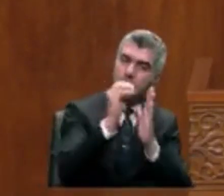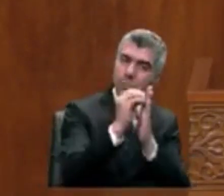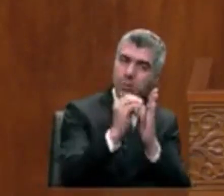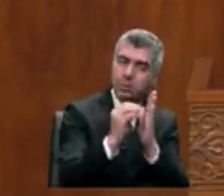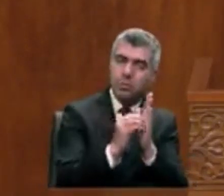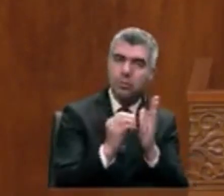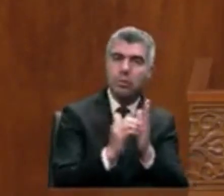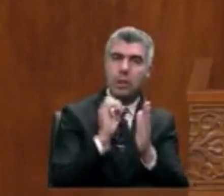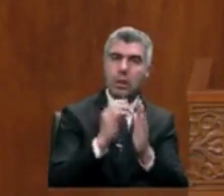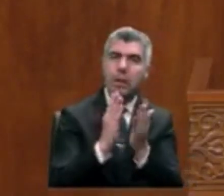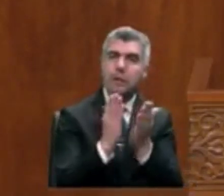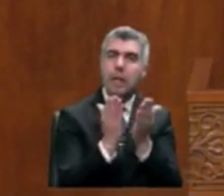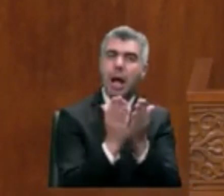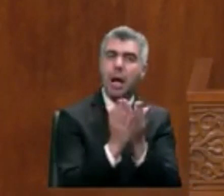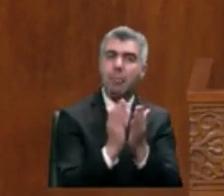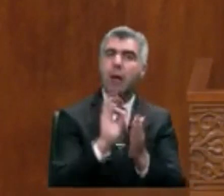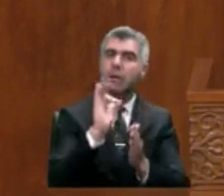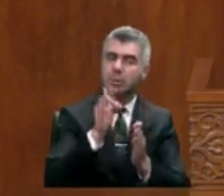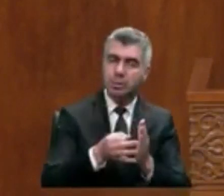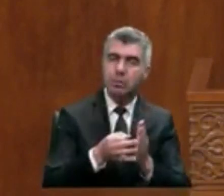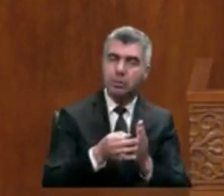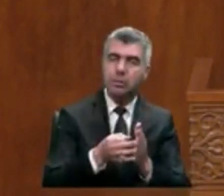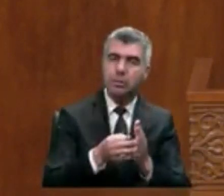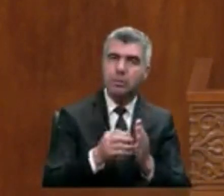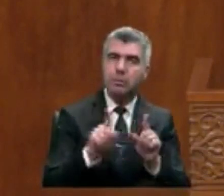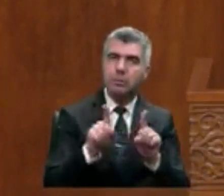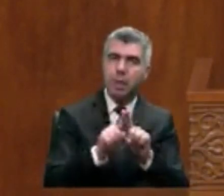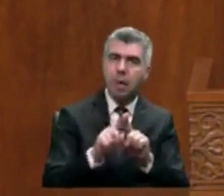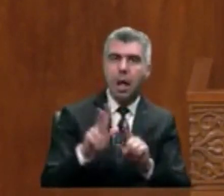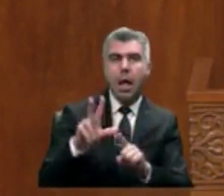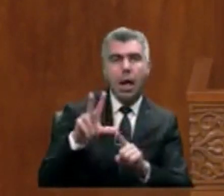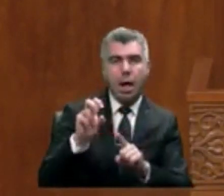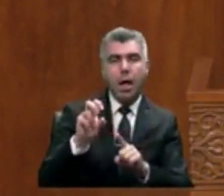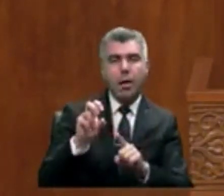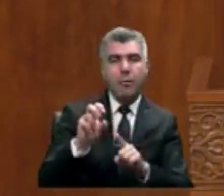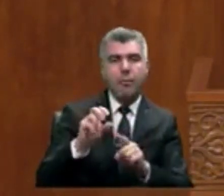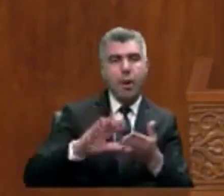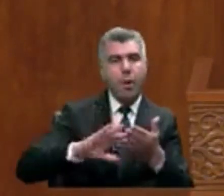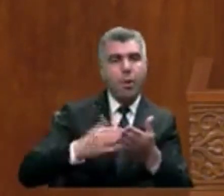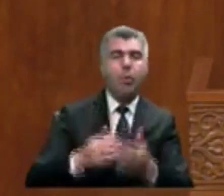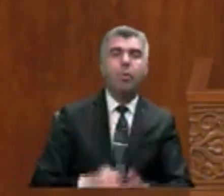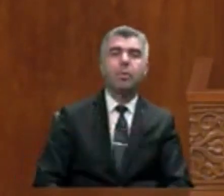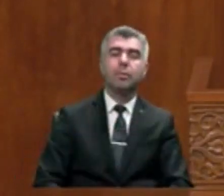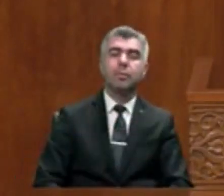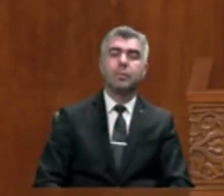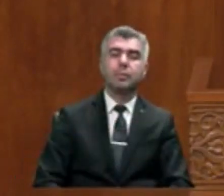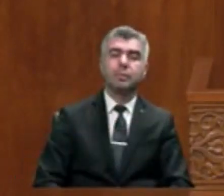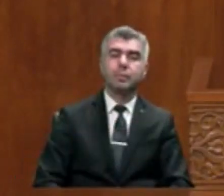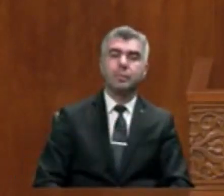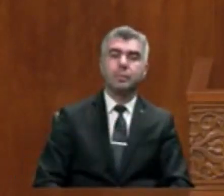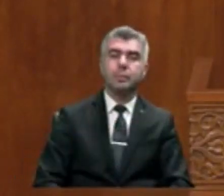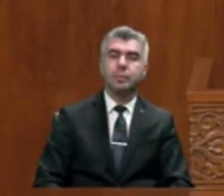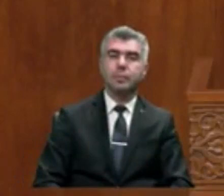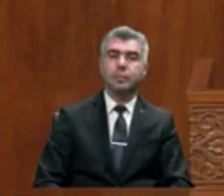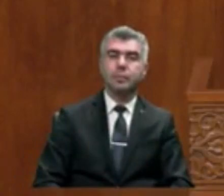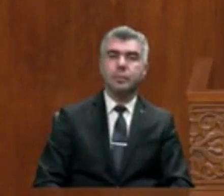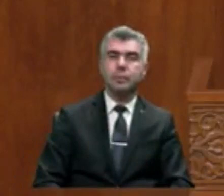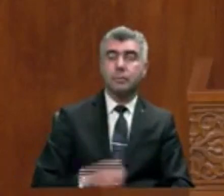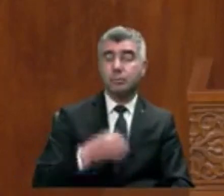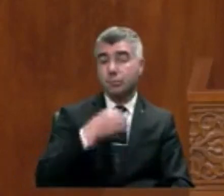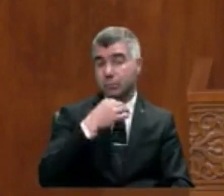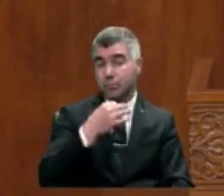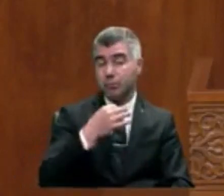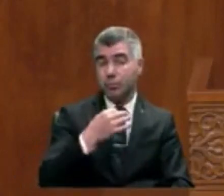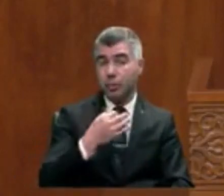ديروها تظن راكم عندكم ربما معرفه كامله اللي اللي